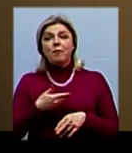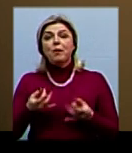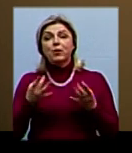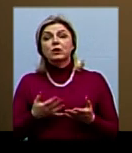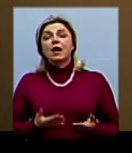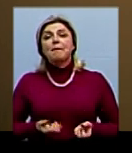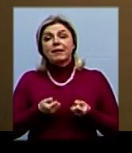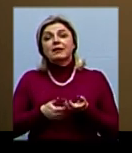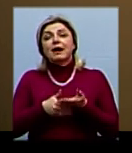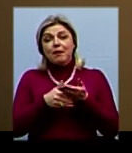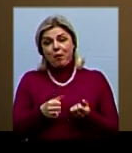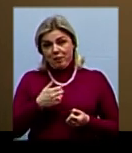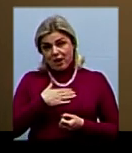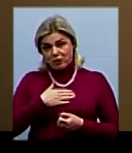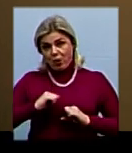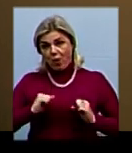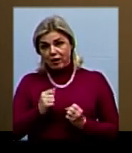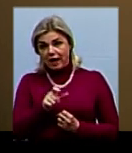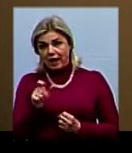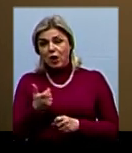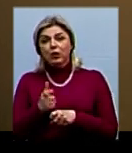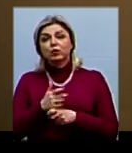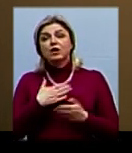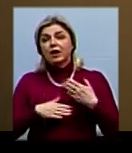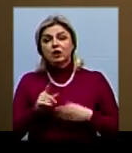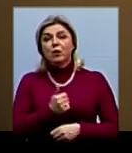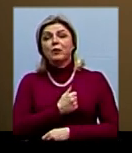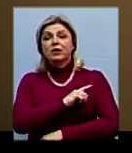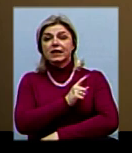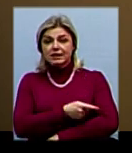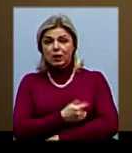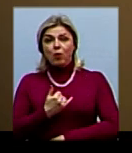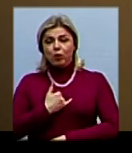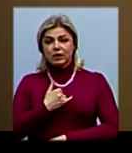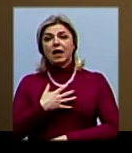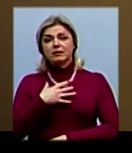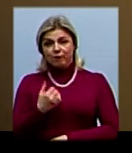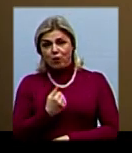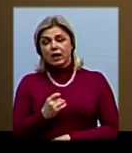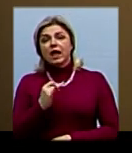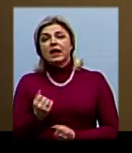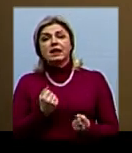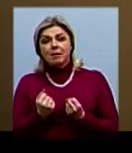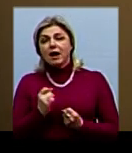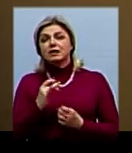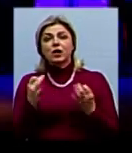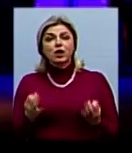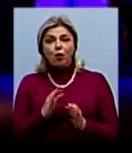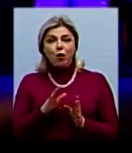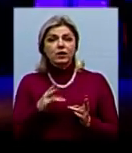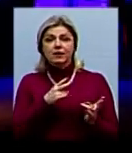наших колег. Дуже раді, що Збройні сили України нас сильні, тримаються і ніколи на коліна не